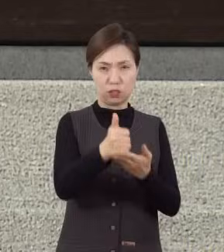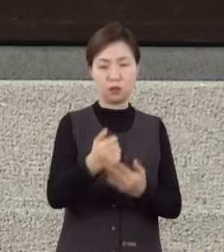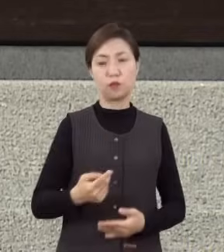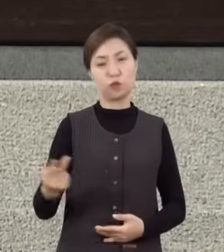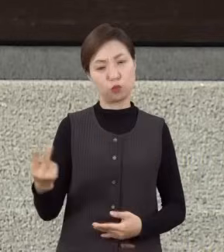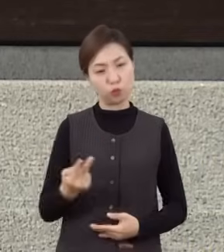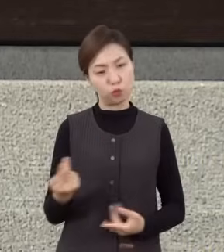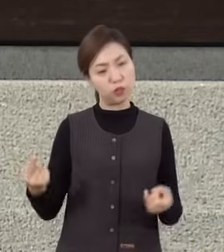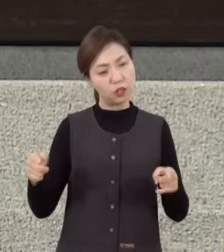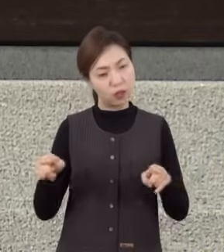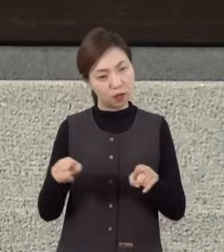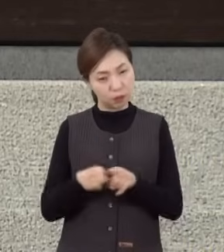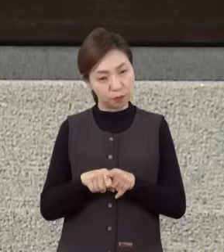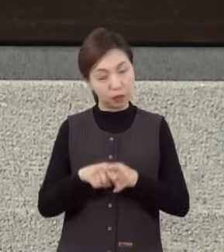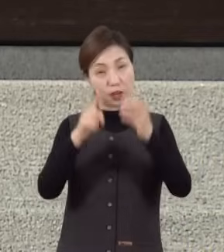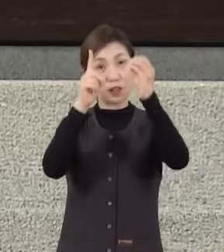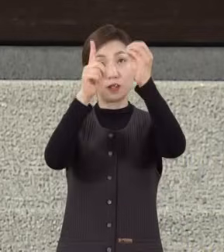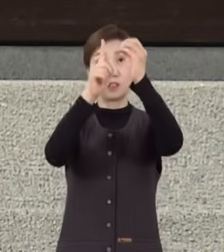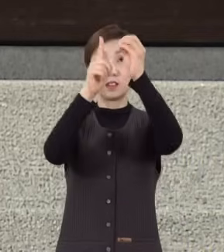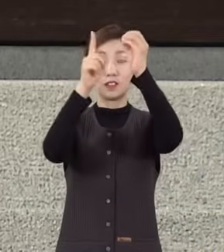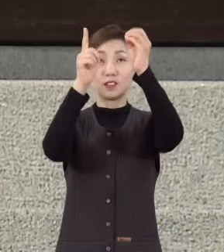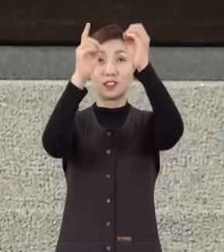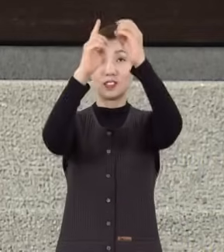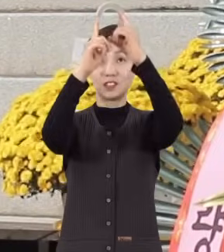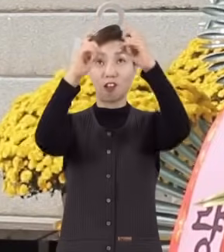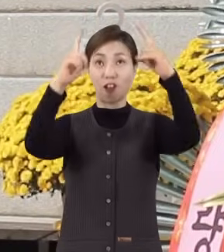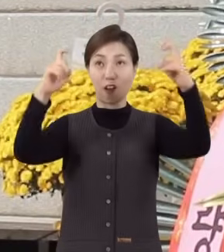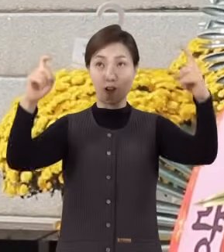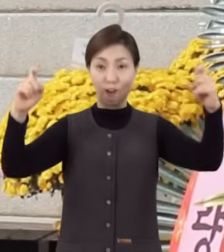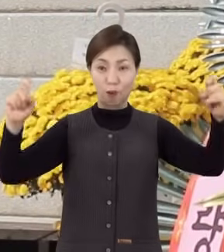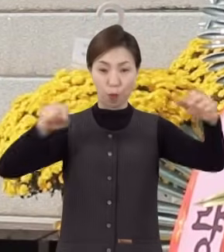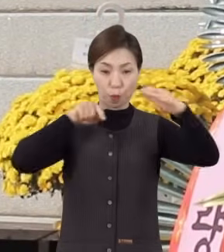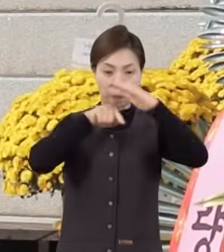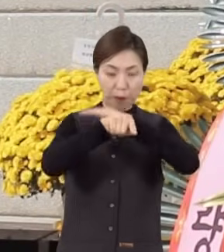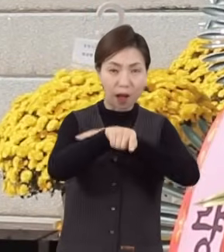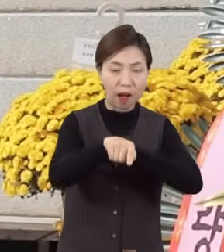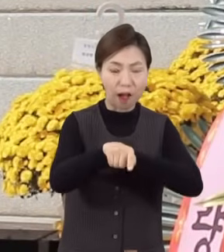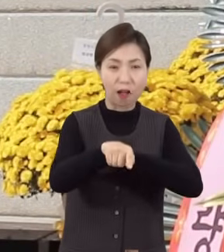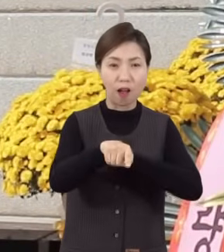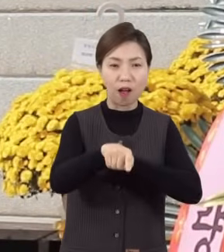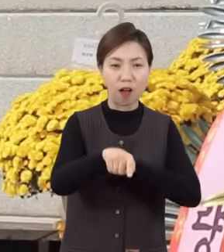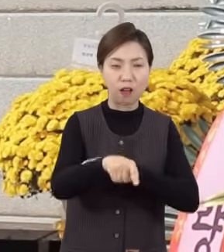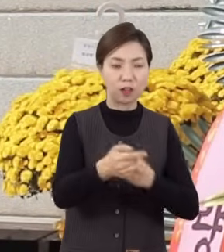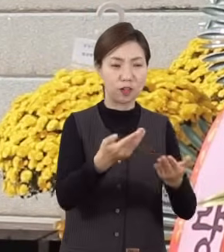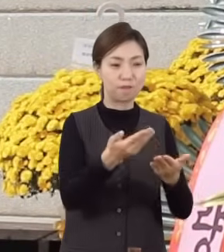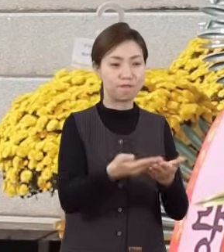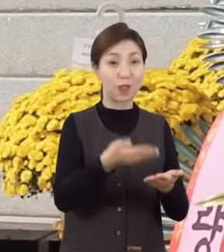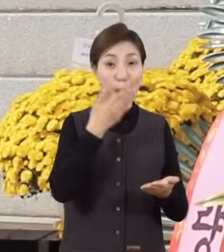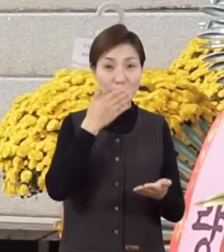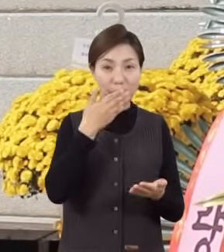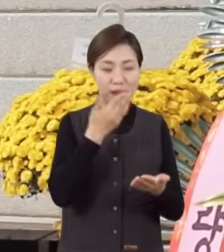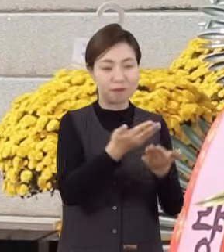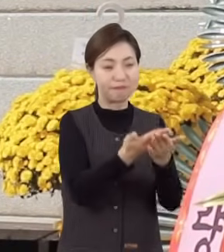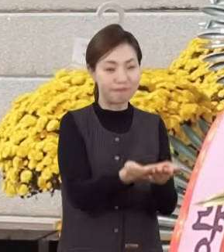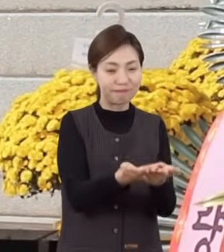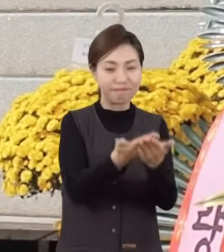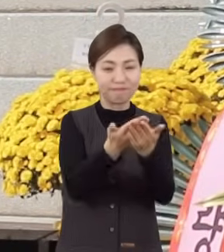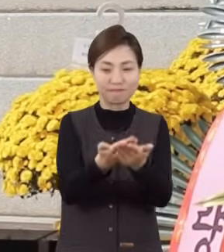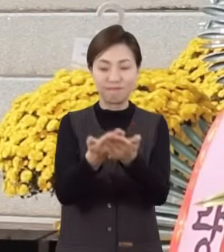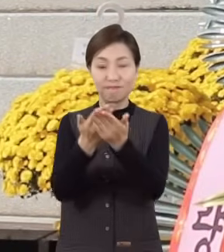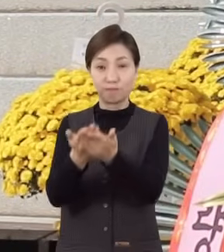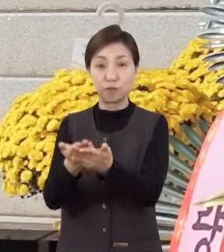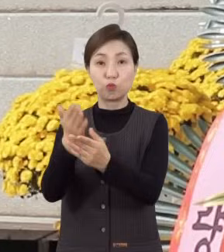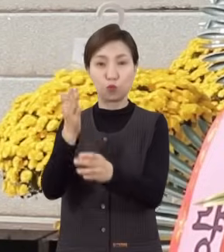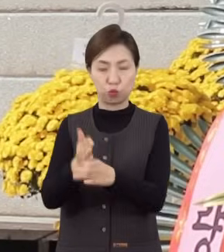들고 성에 들어가서 탁발을 하셨대요. 걸식을 하고 계시는데 그때 그 성에는